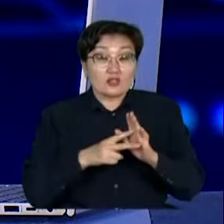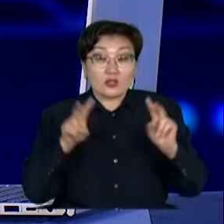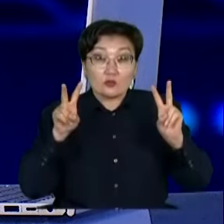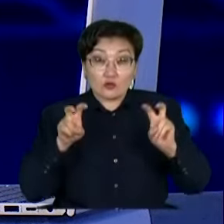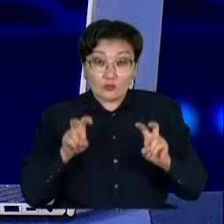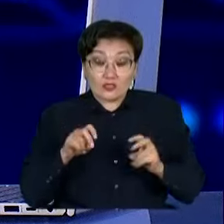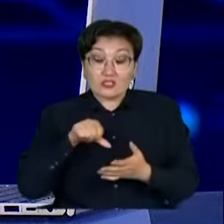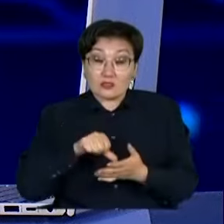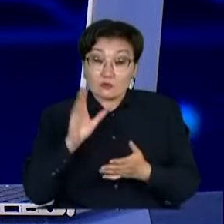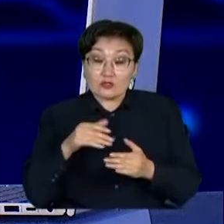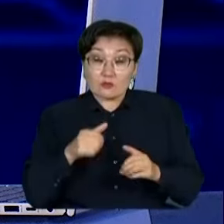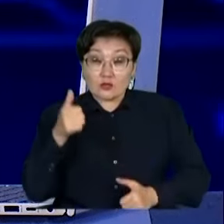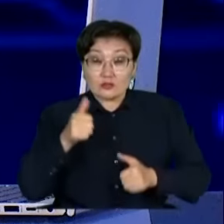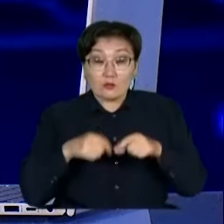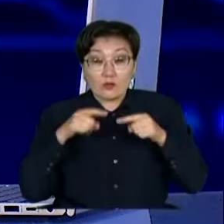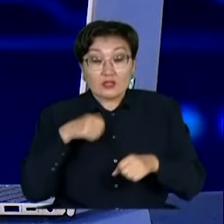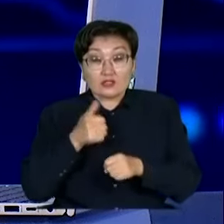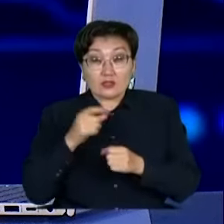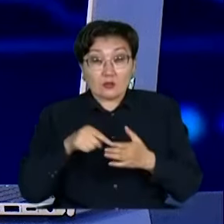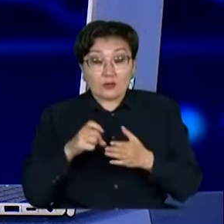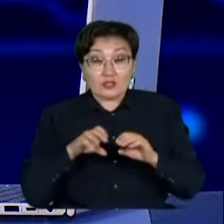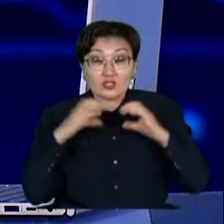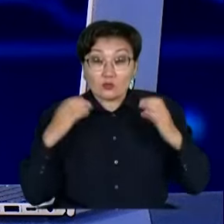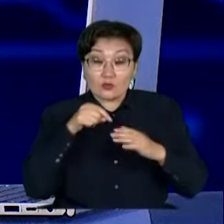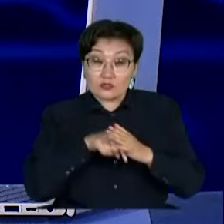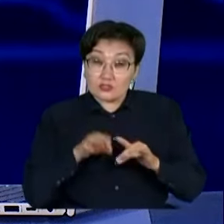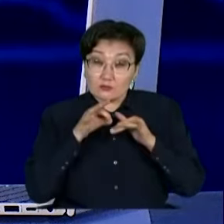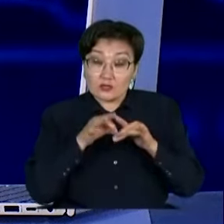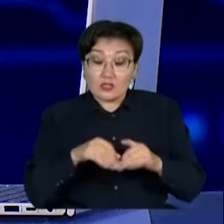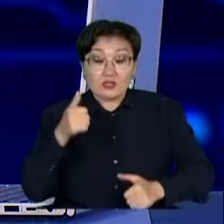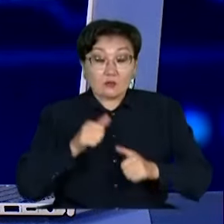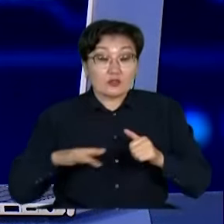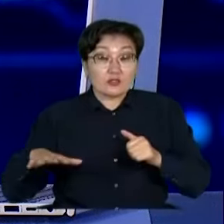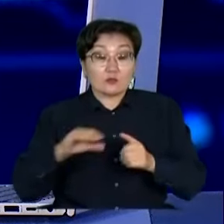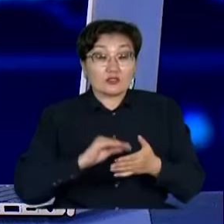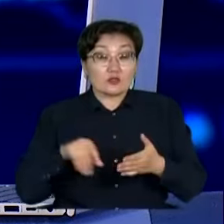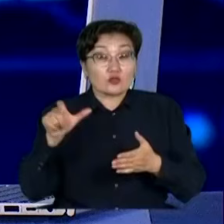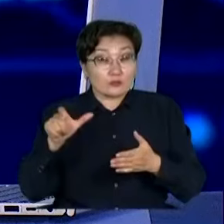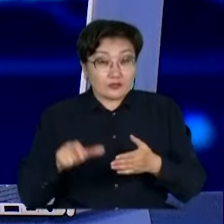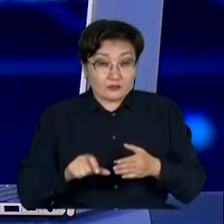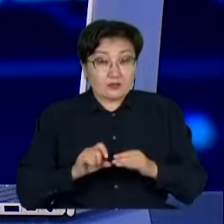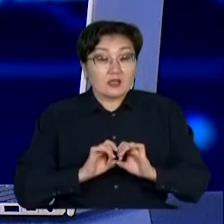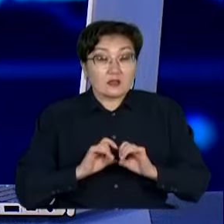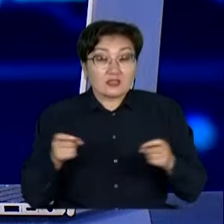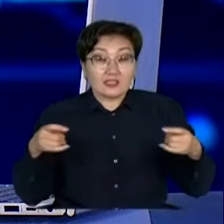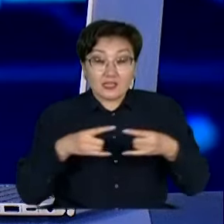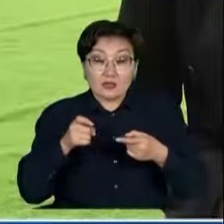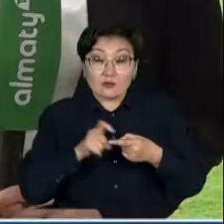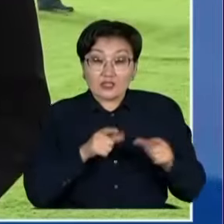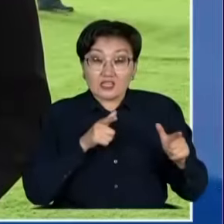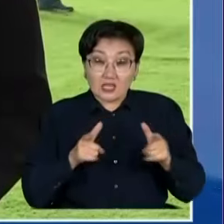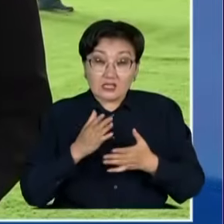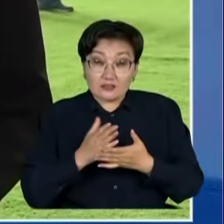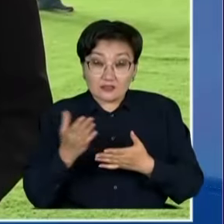сынға түседі. Бәсеке басқаланың бірнеше нысанында өтіп жатыр. Дәл қазір жарыс алаңынан әріптесім Кәмшат Мұхамеджан тікелей эфирге қосылуға